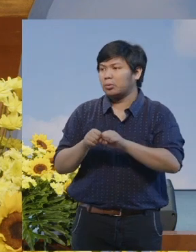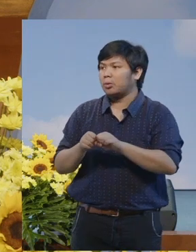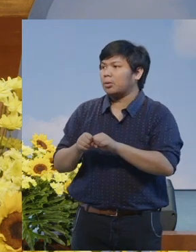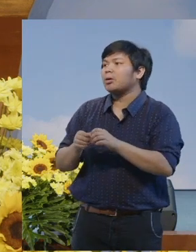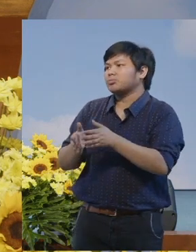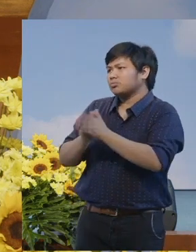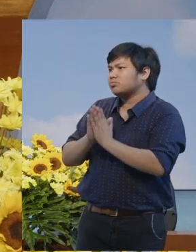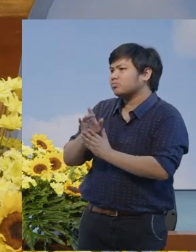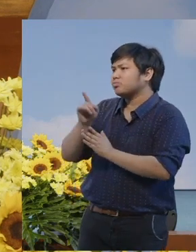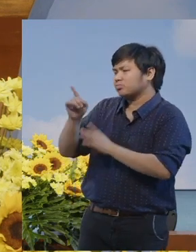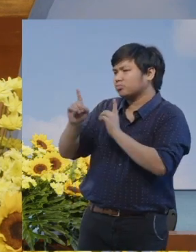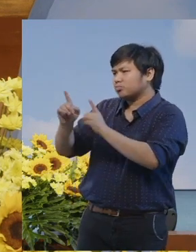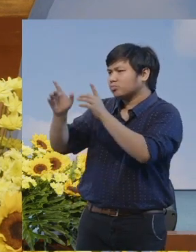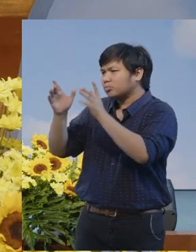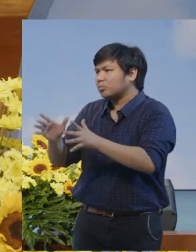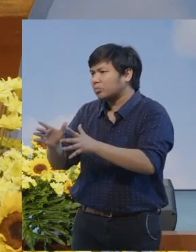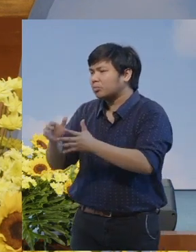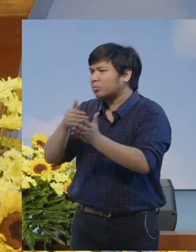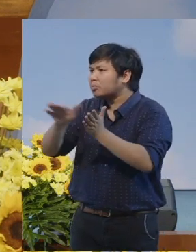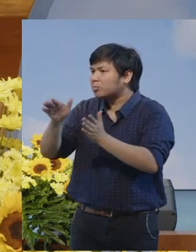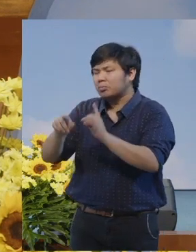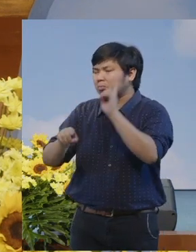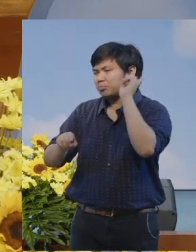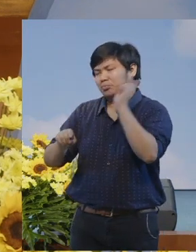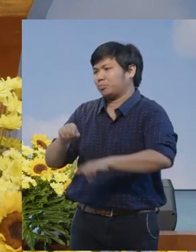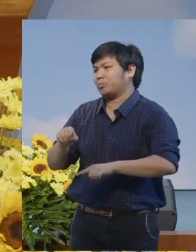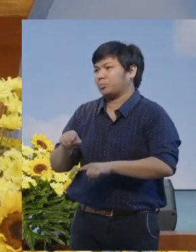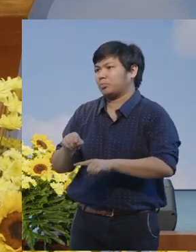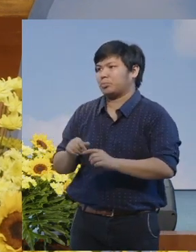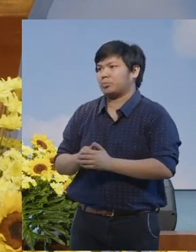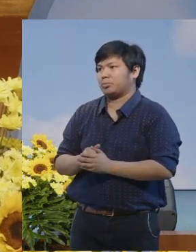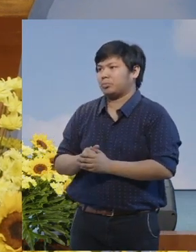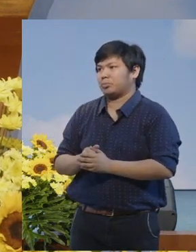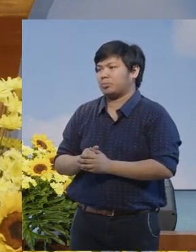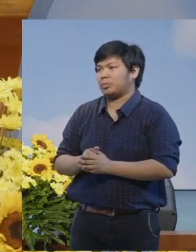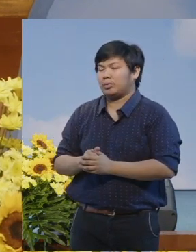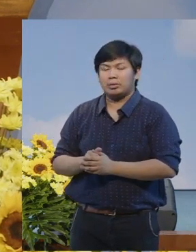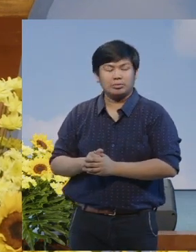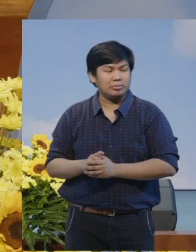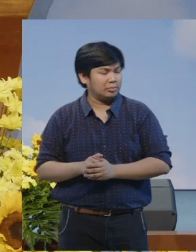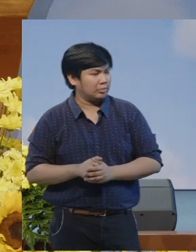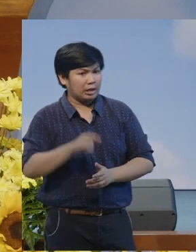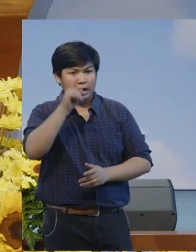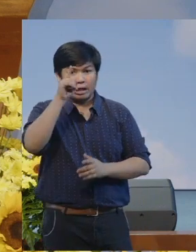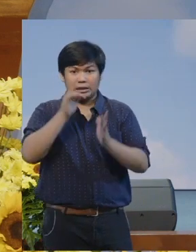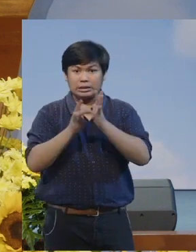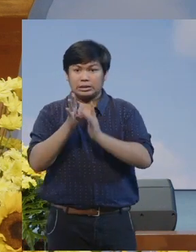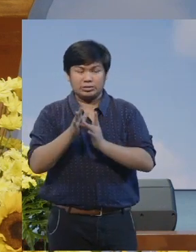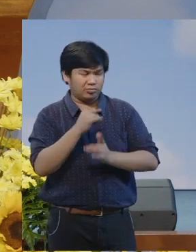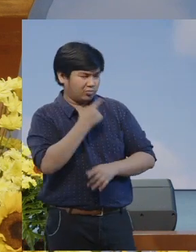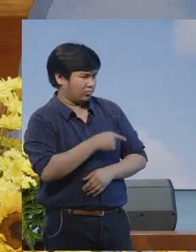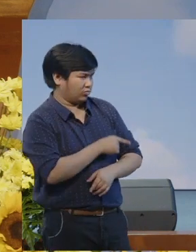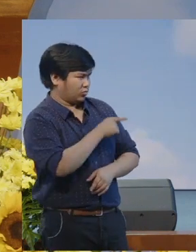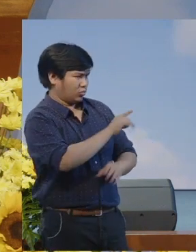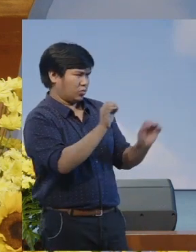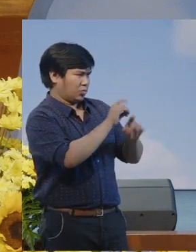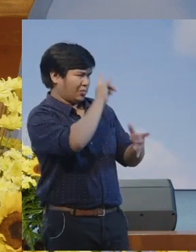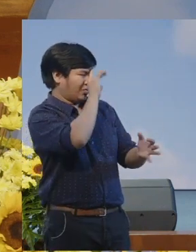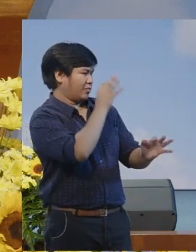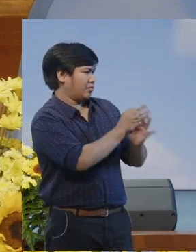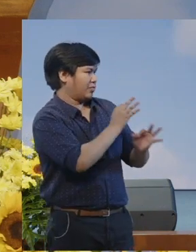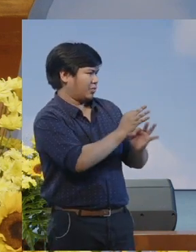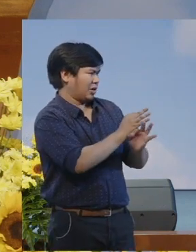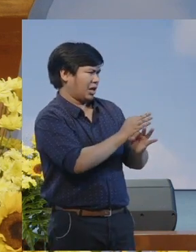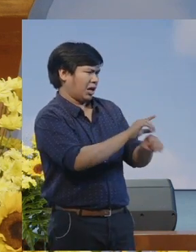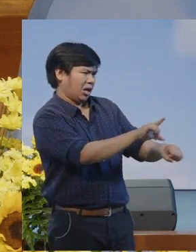to cast it out and they were not able." Sabi niya sa mga disipulo niya, "Oh, faithless generation, how long am I to be with you?